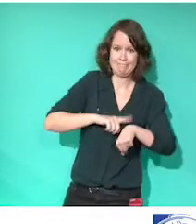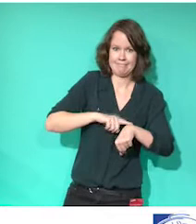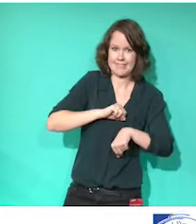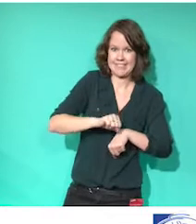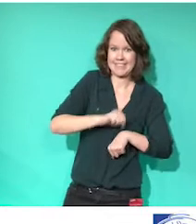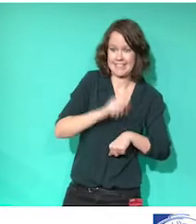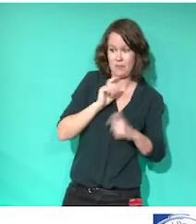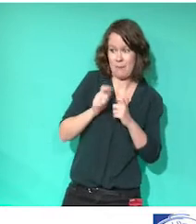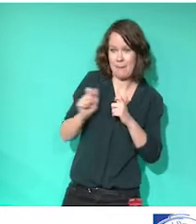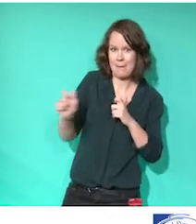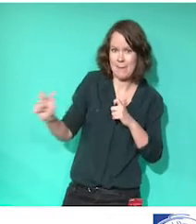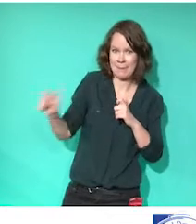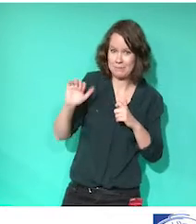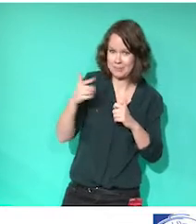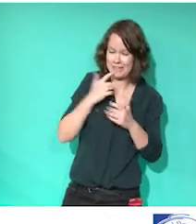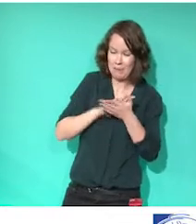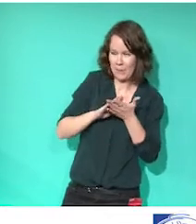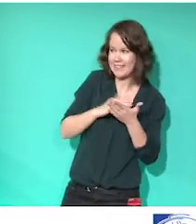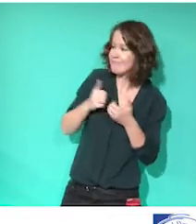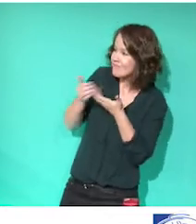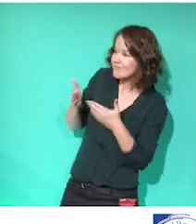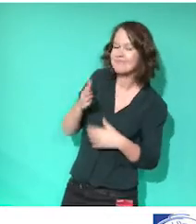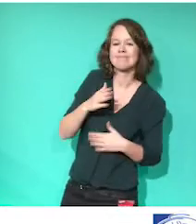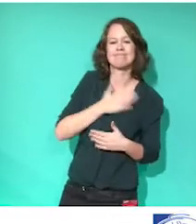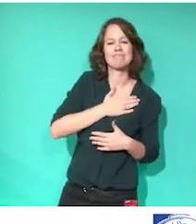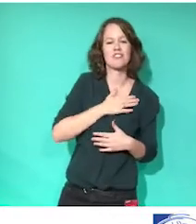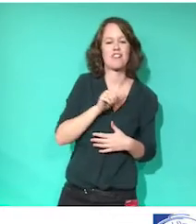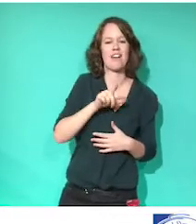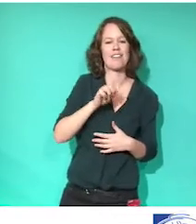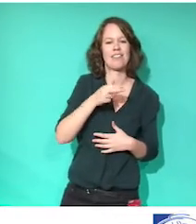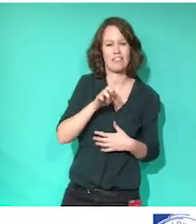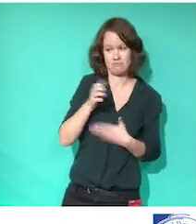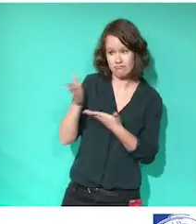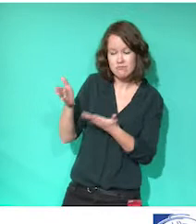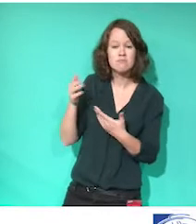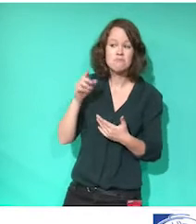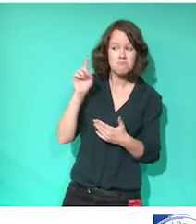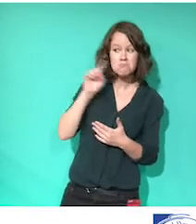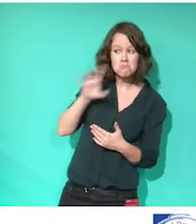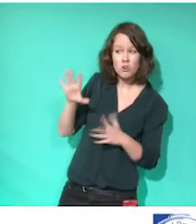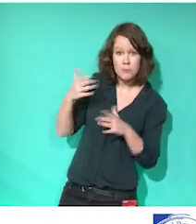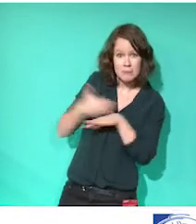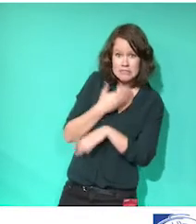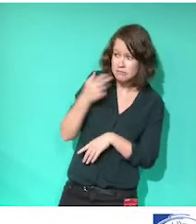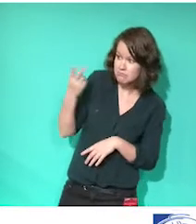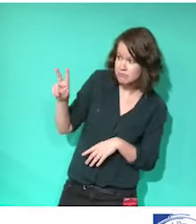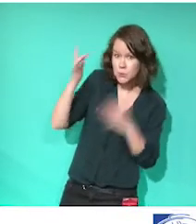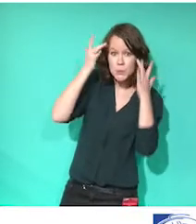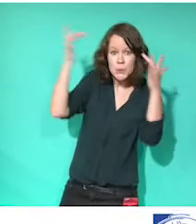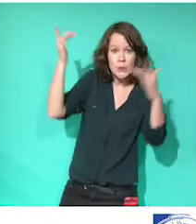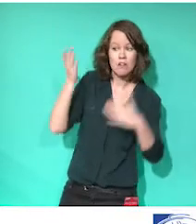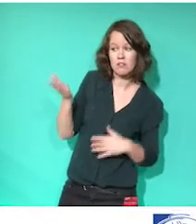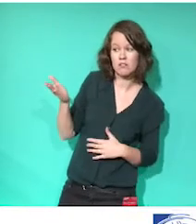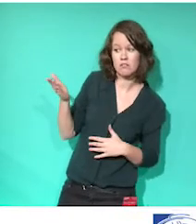l'heure tourne et il faut que tout le monde puisse s'exprimer. Donc à vous, chère Aline, de nous dire à peu près comment justement dans le monde de la